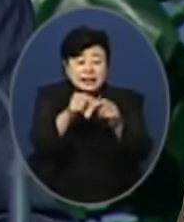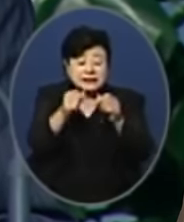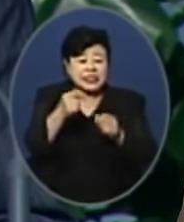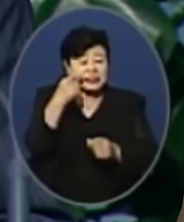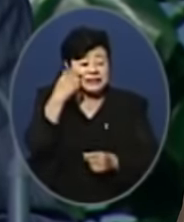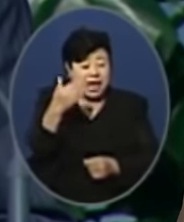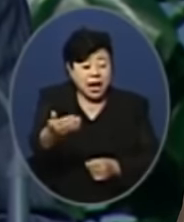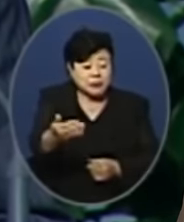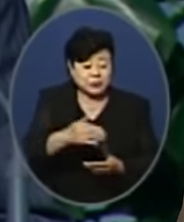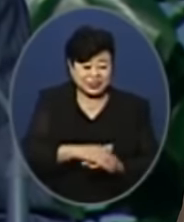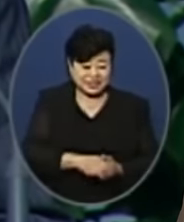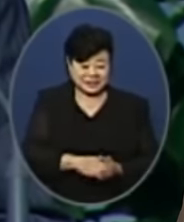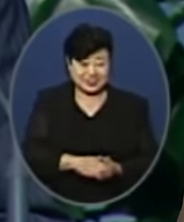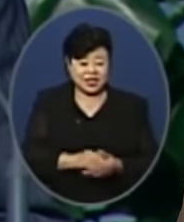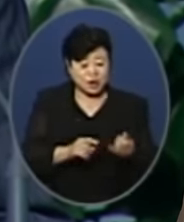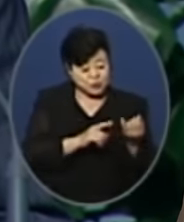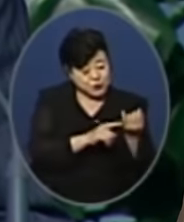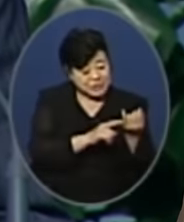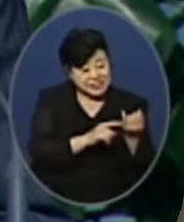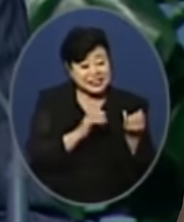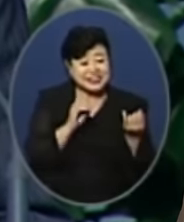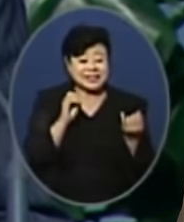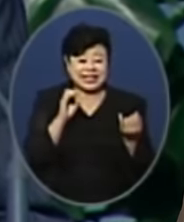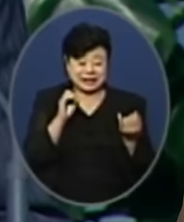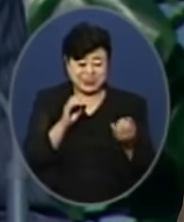살았냐고 물으니까 그 부인이 하는 말이,